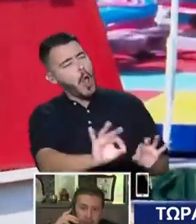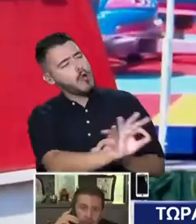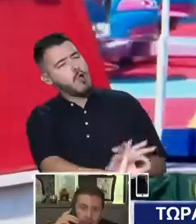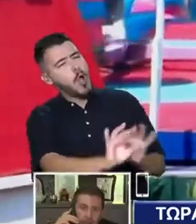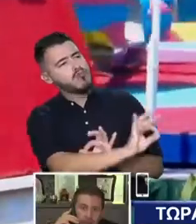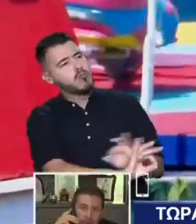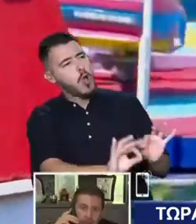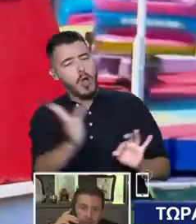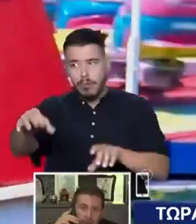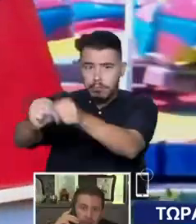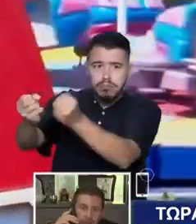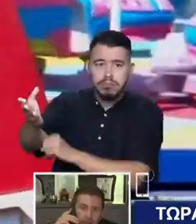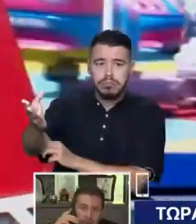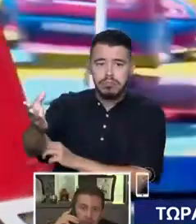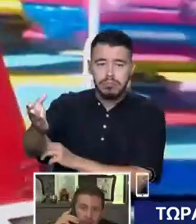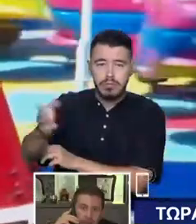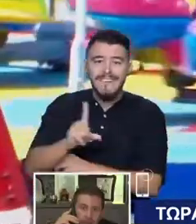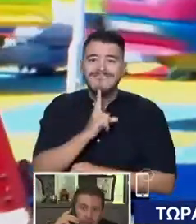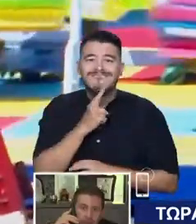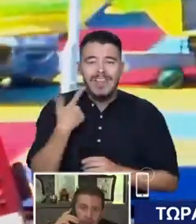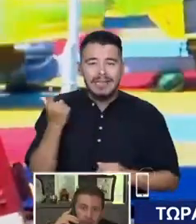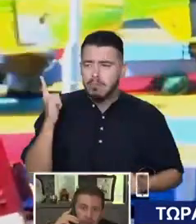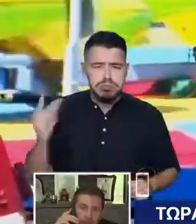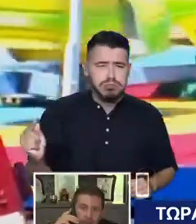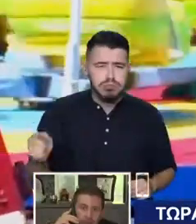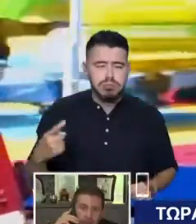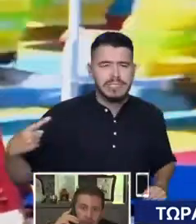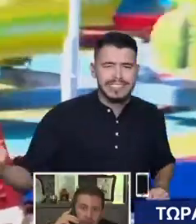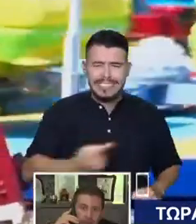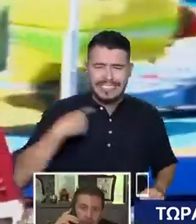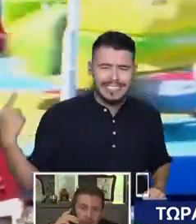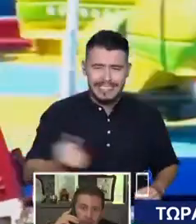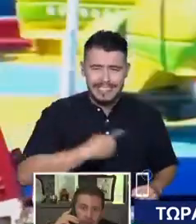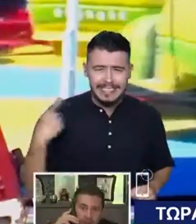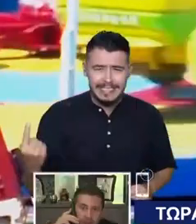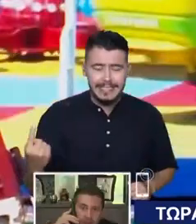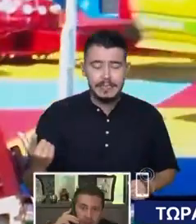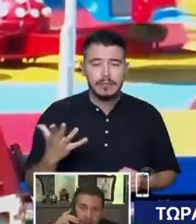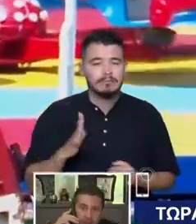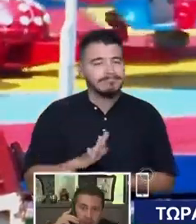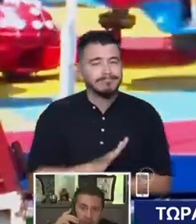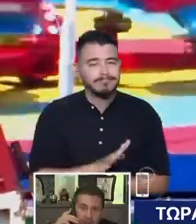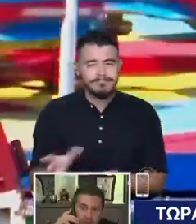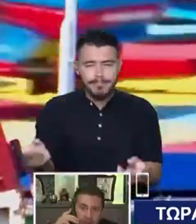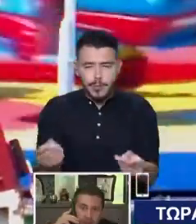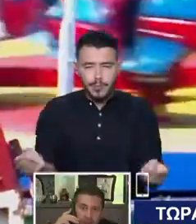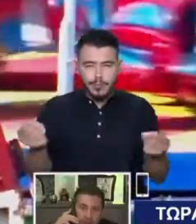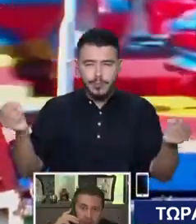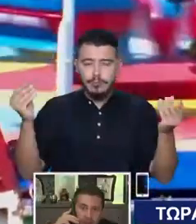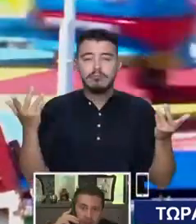Η ταχύτητα αυτή λοιπόν δημιούργησε και την πλήρη. Αυτό που μας λέτε